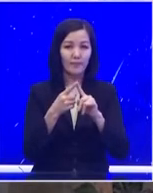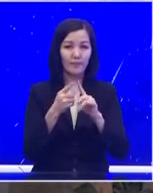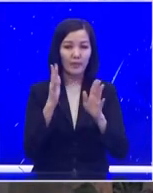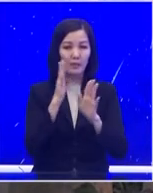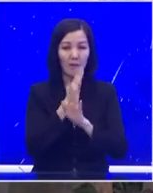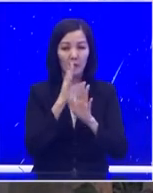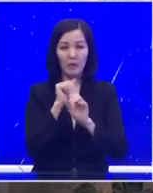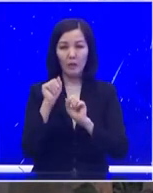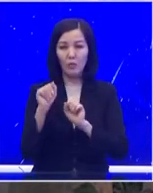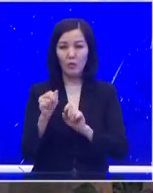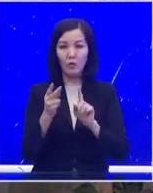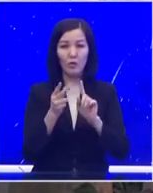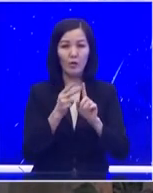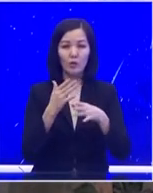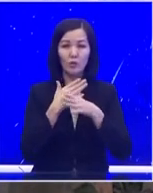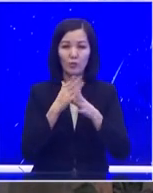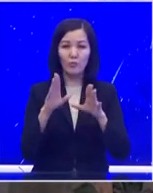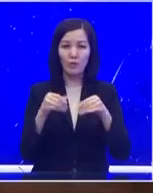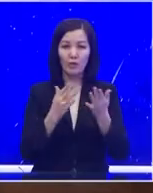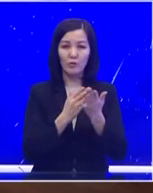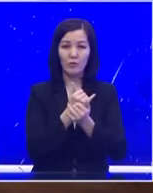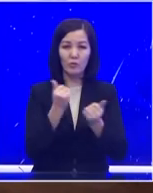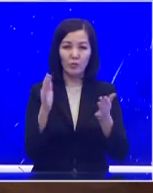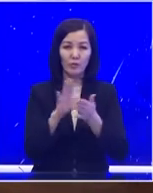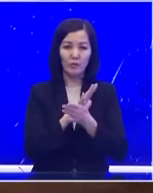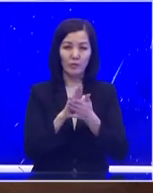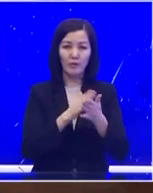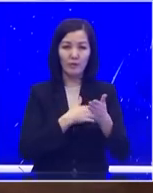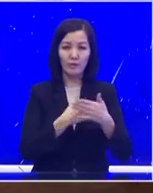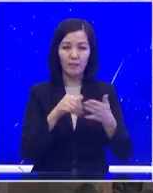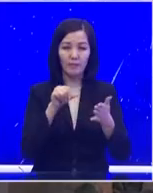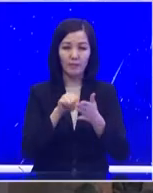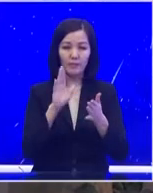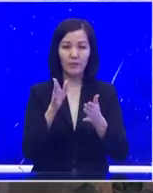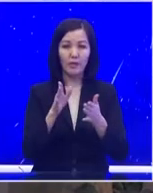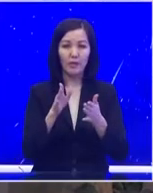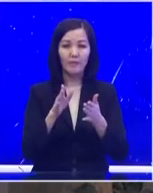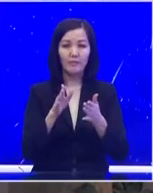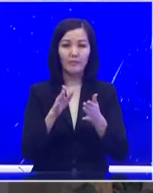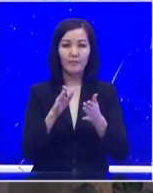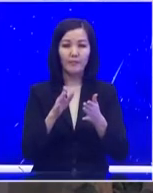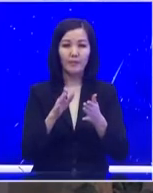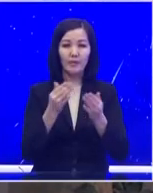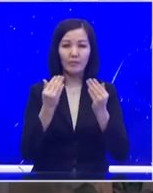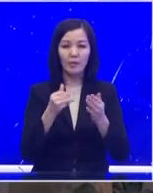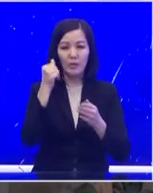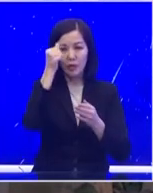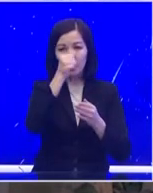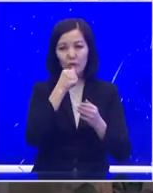ортаны қорғау және де көмекке мұқтаж жандарға көмектесу. Биыл еріктілер жылы болғандықтан біз